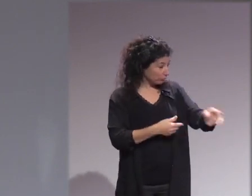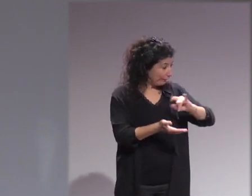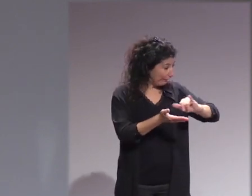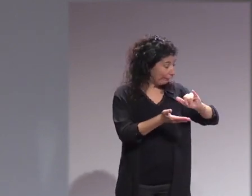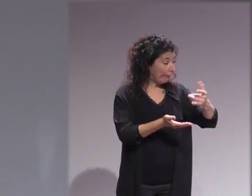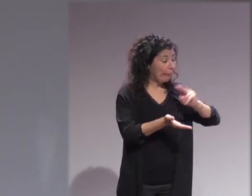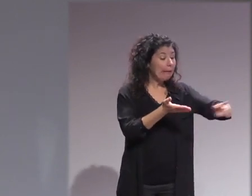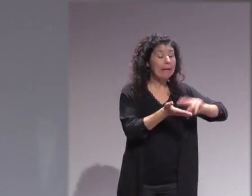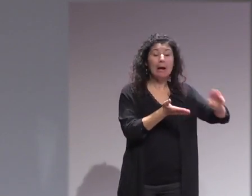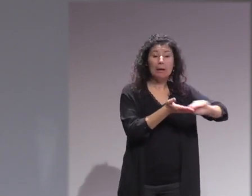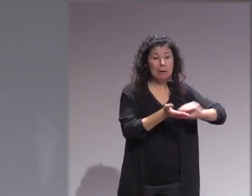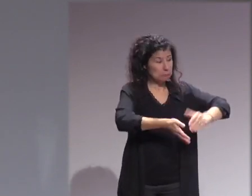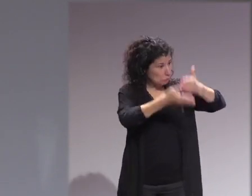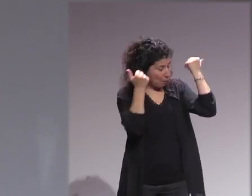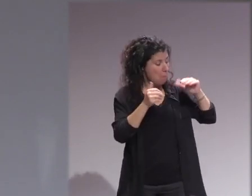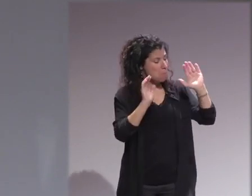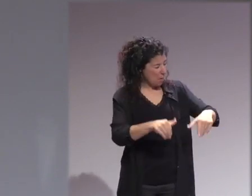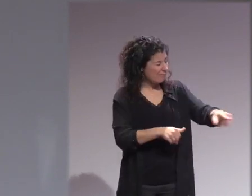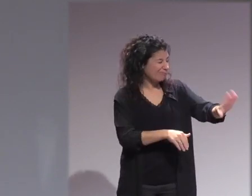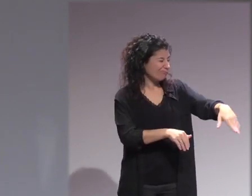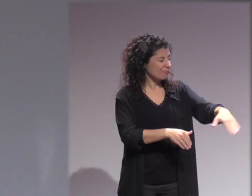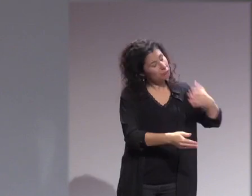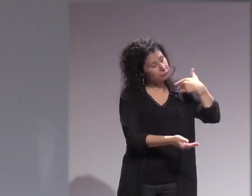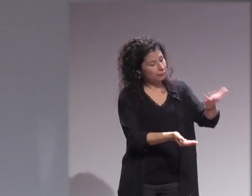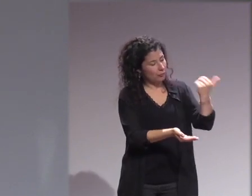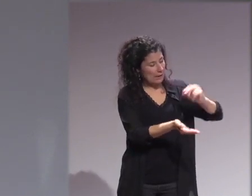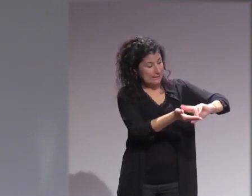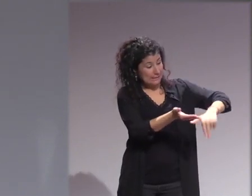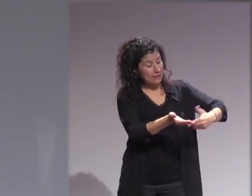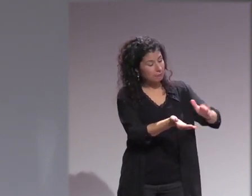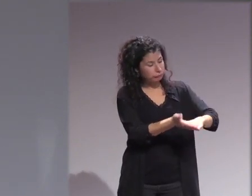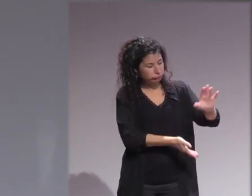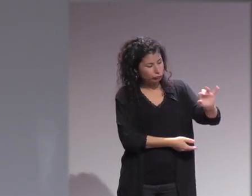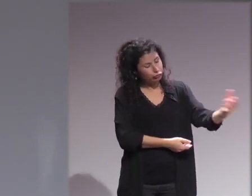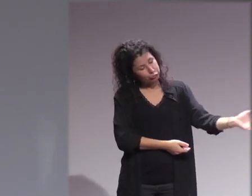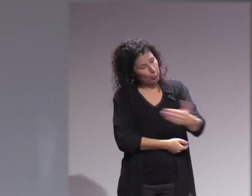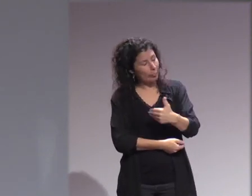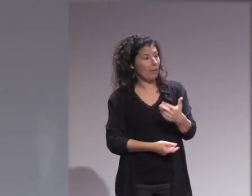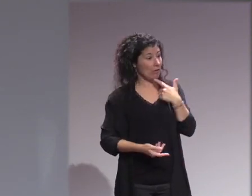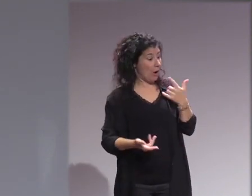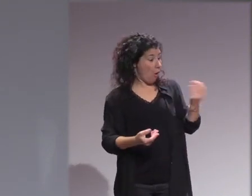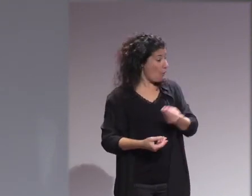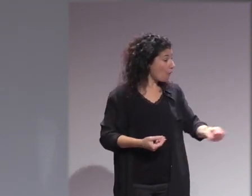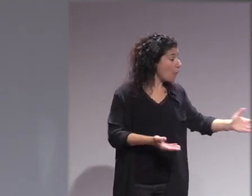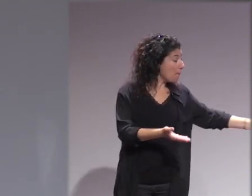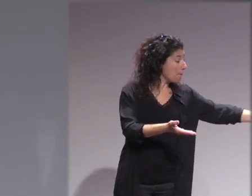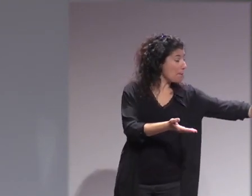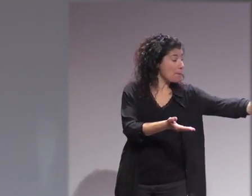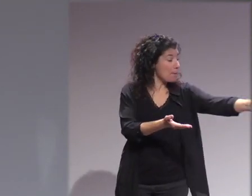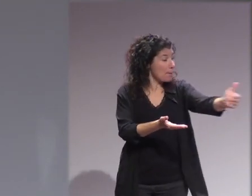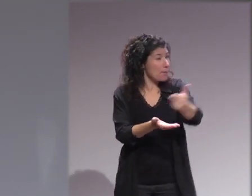pas. Enfin voilà, un certain nombre de stratagèmes ont été mis en place pour vraiment ramasser ces enfants. Et donc, on estime qu'il y a voilà,